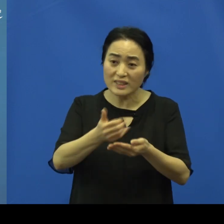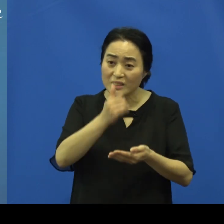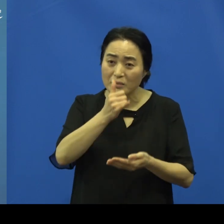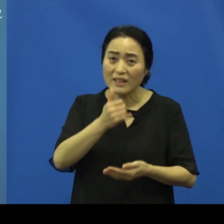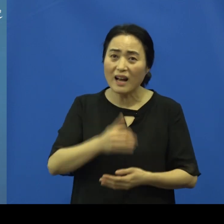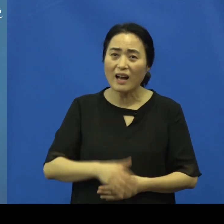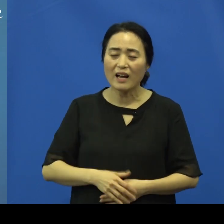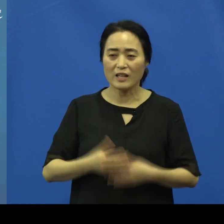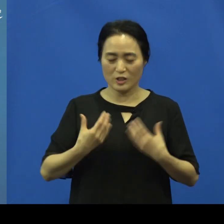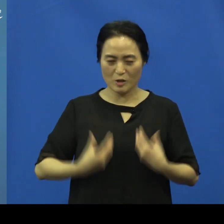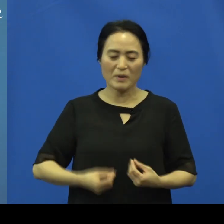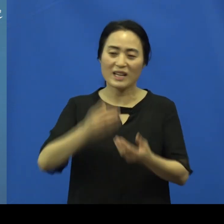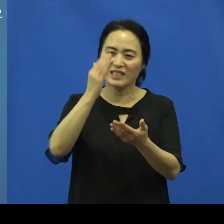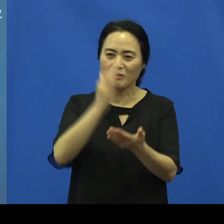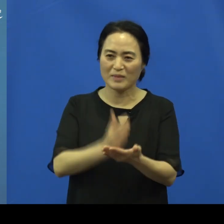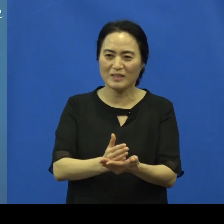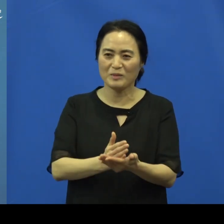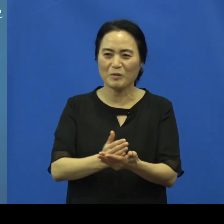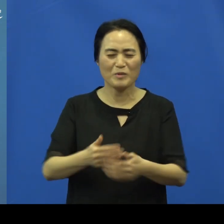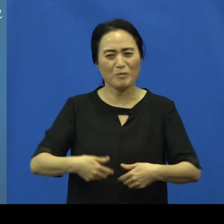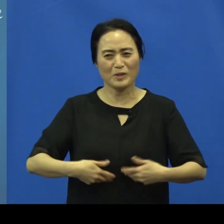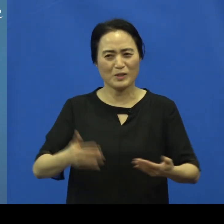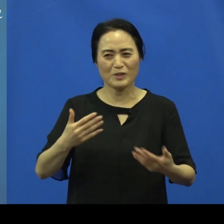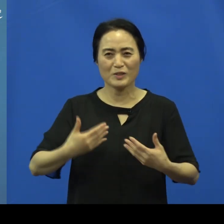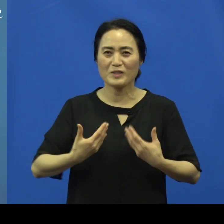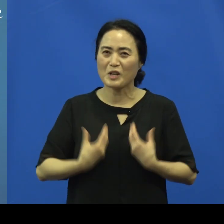여러분, 절망하지 마십시오.